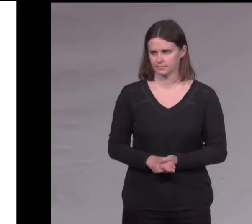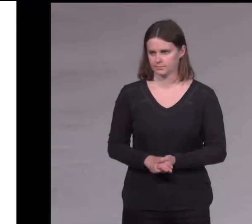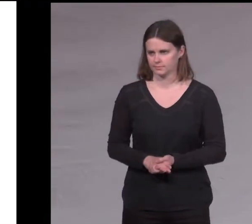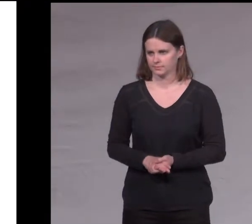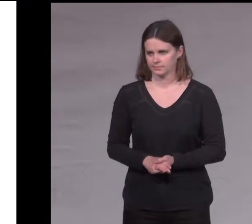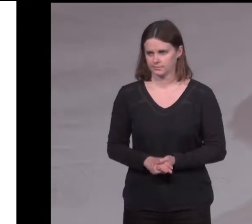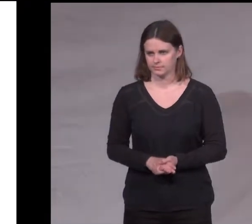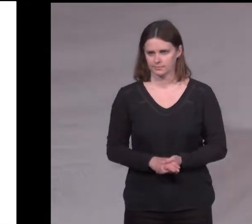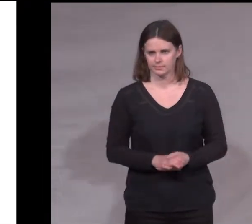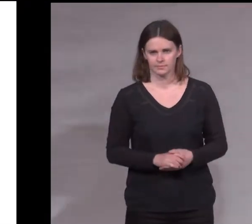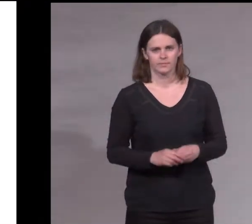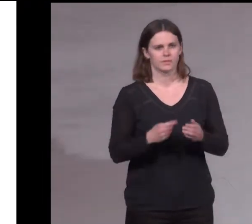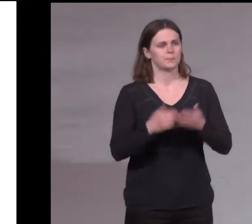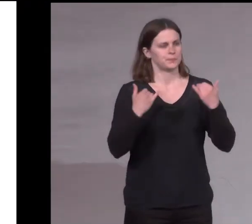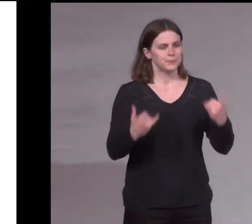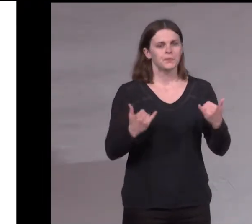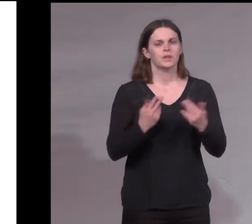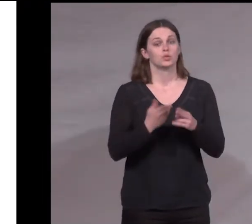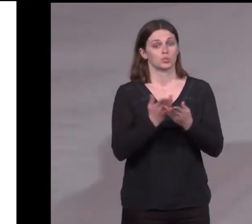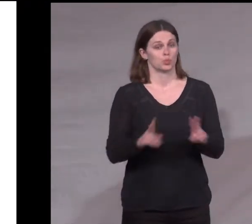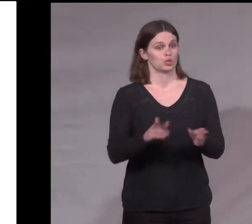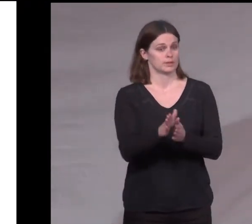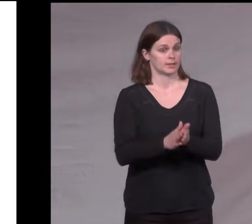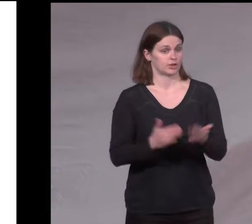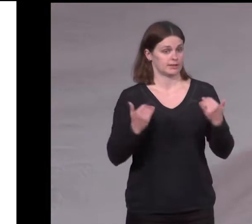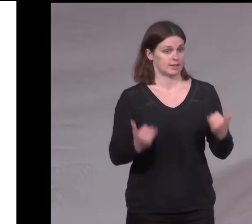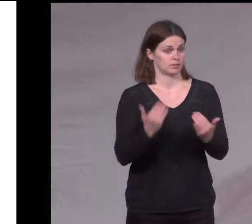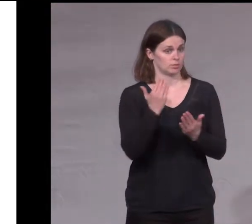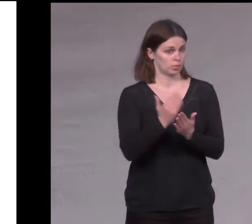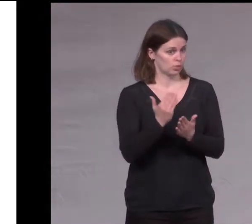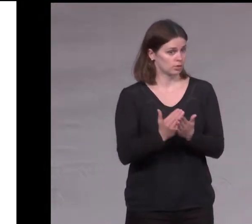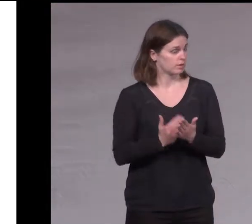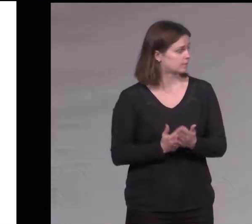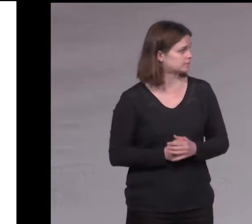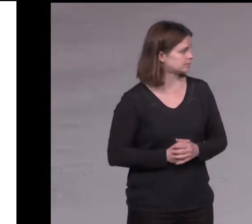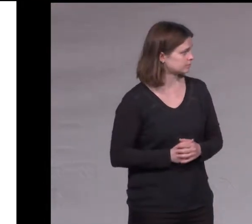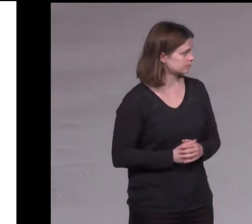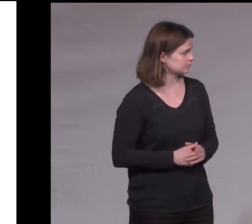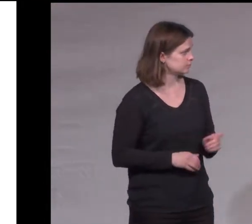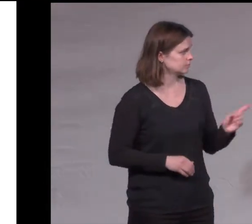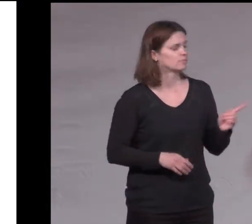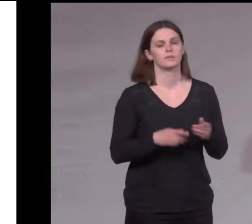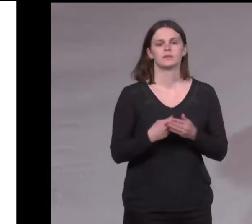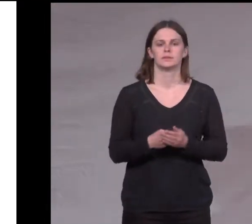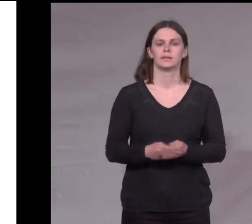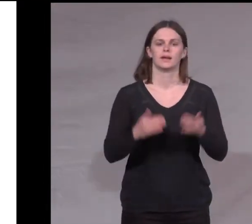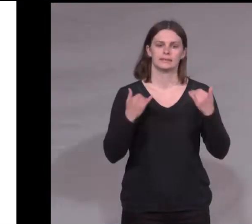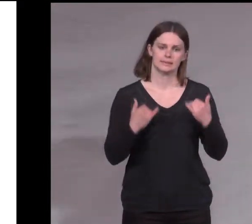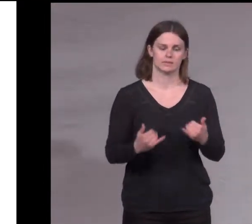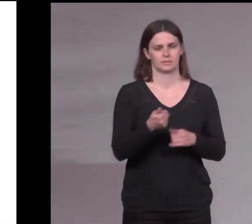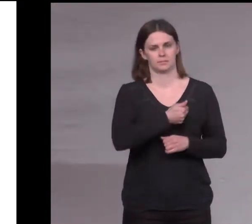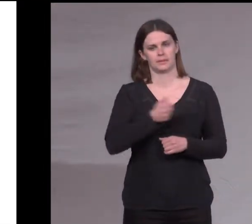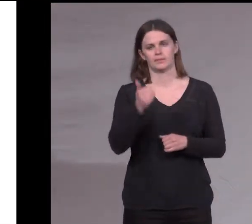že můžeme přistoupit k našemu programu. Úvodní přednáška má název Využití ICT a high-tech zařízení